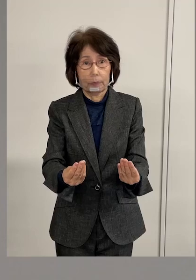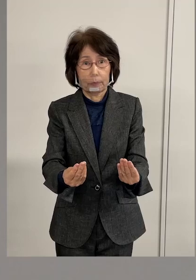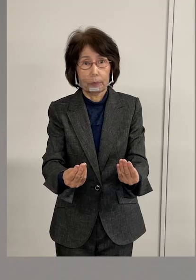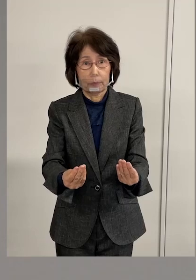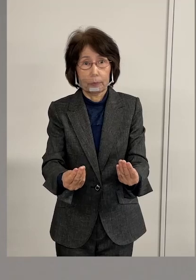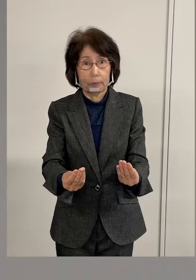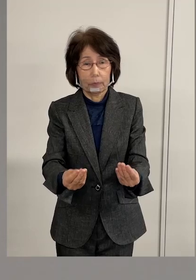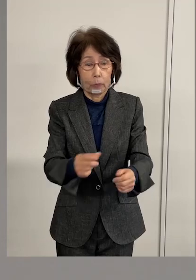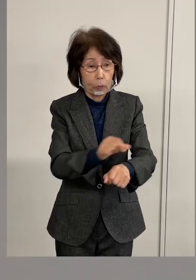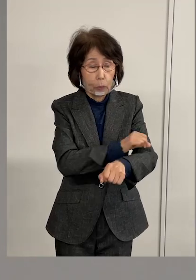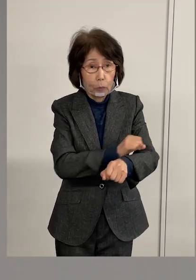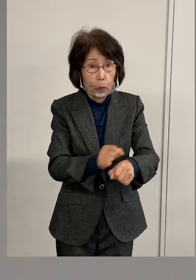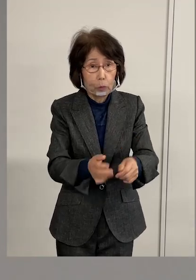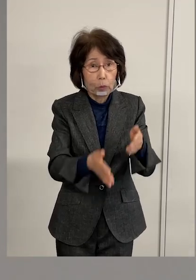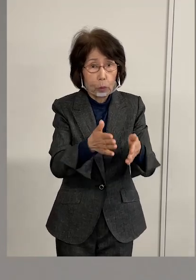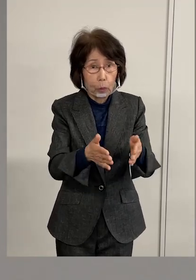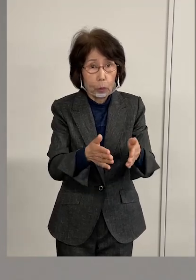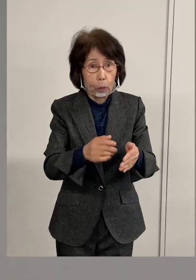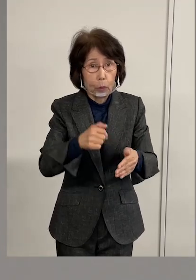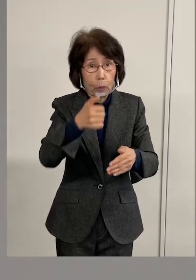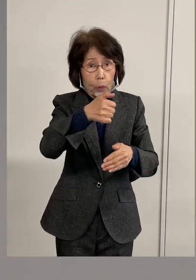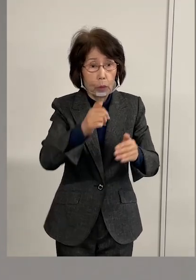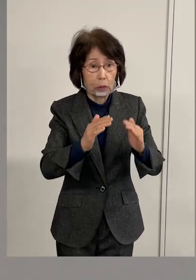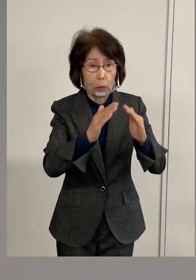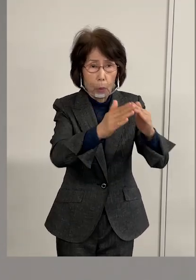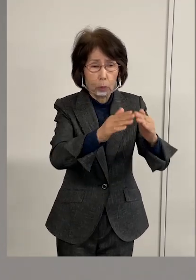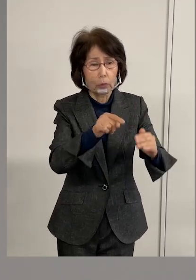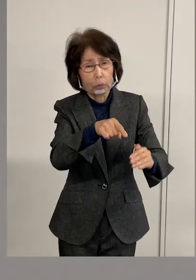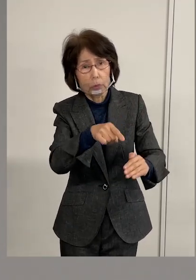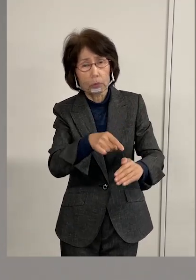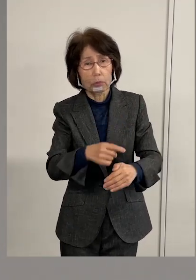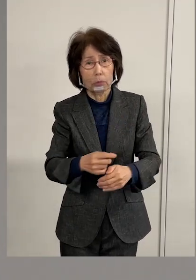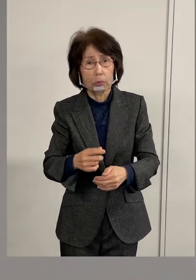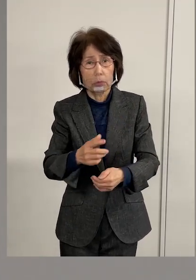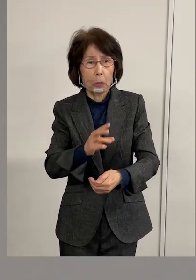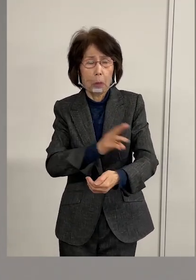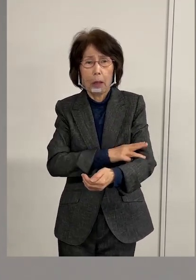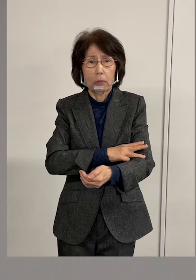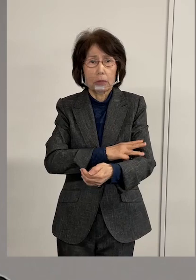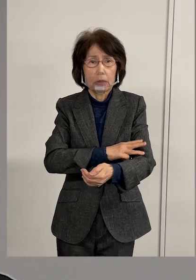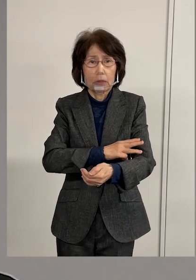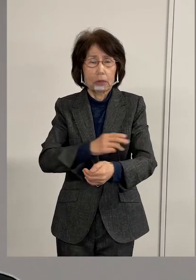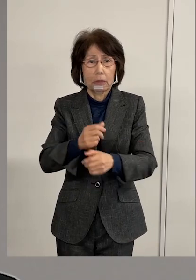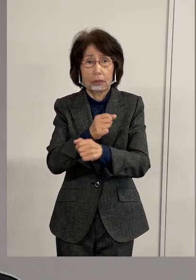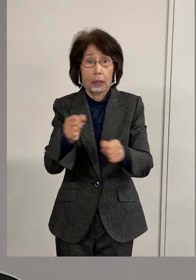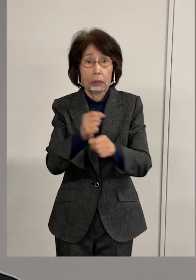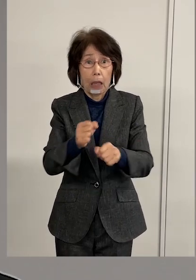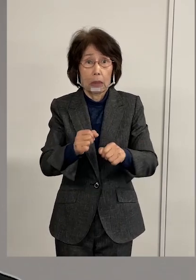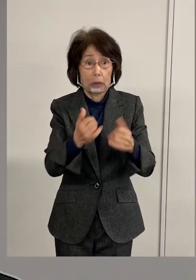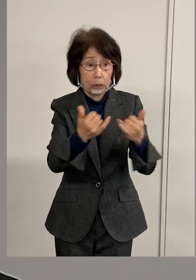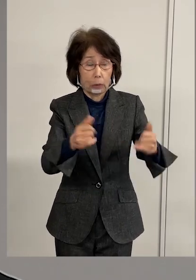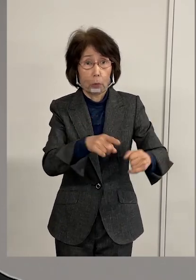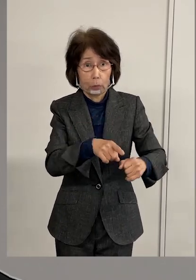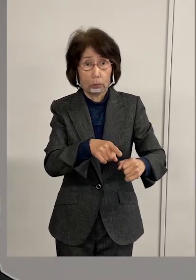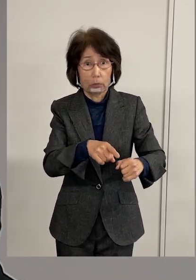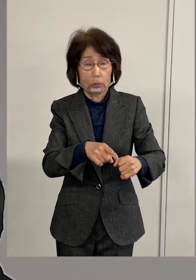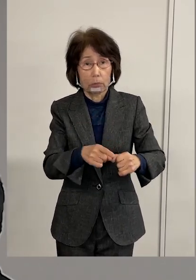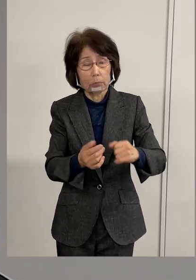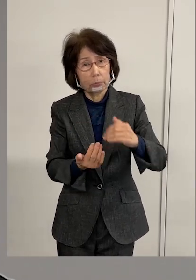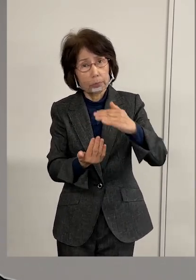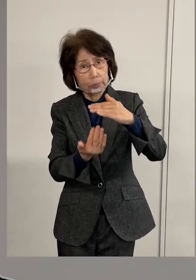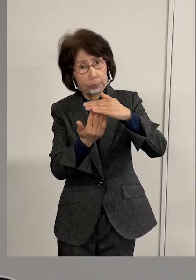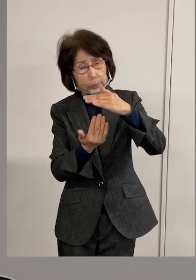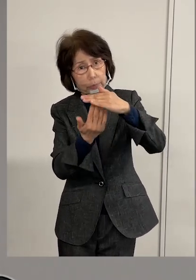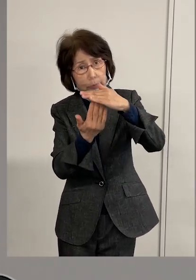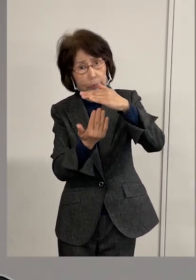特別養護老人ホームとかでですね、ちょっと打てない方とか考えると、まあ、ほぼ上限あたり来てるの